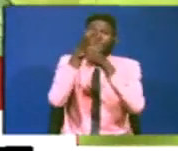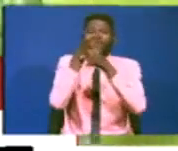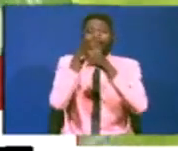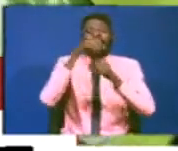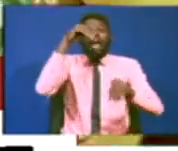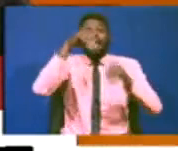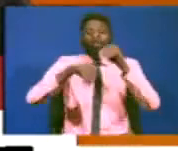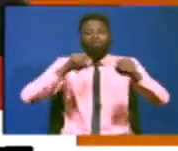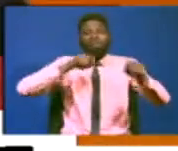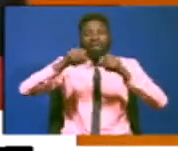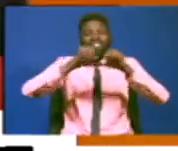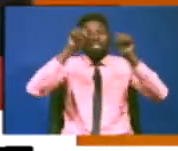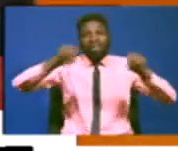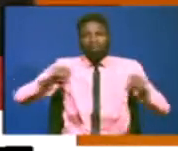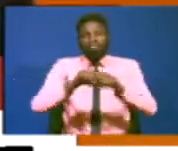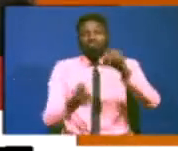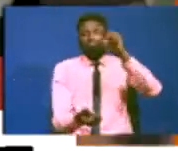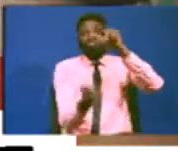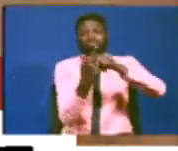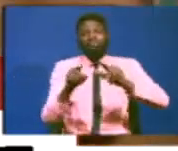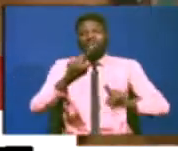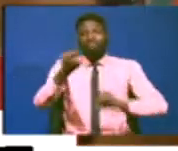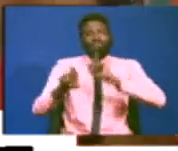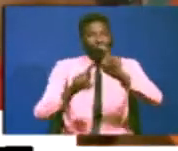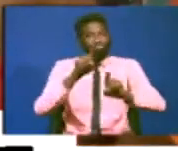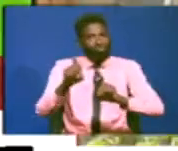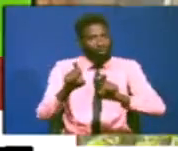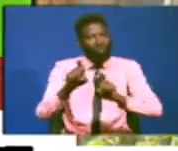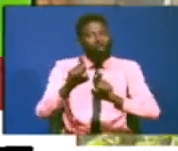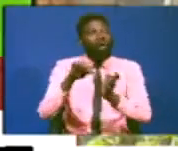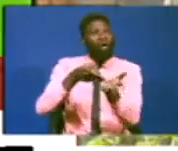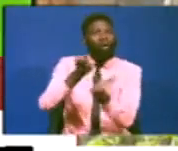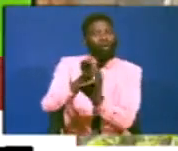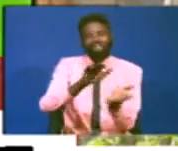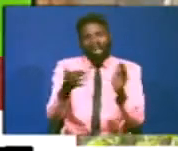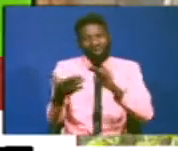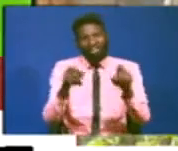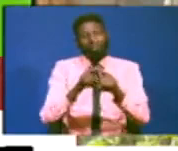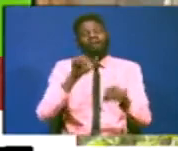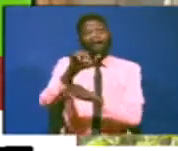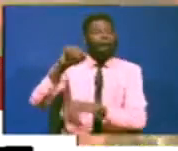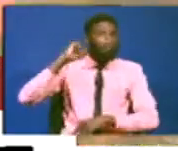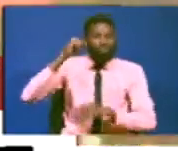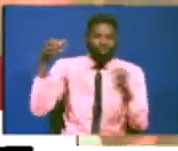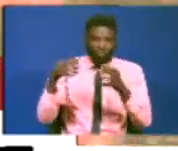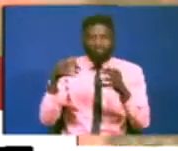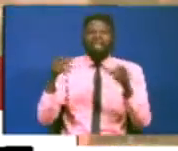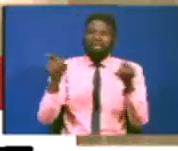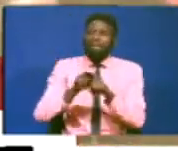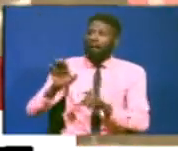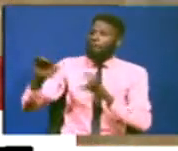way for credibility questions. He also wants political parties to second their members to be part of the electoral body.